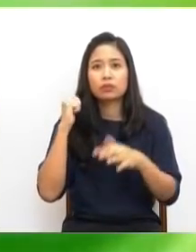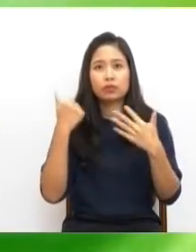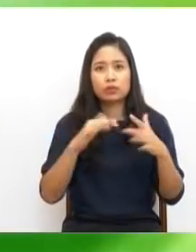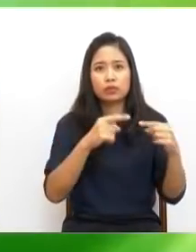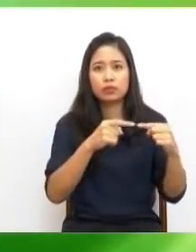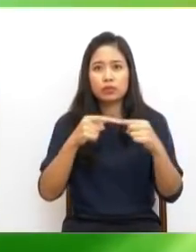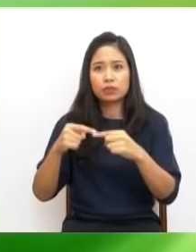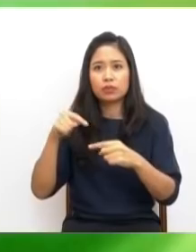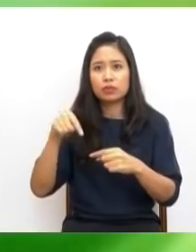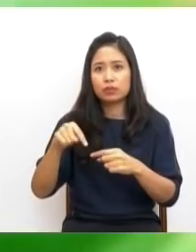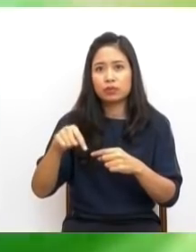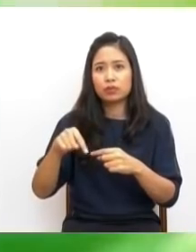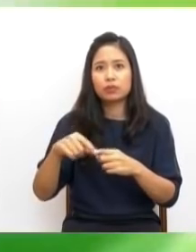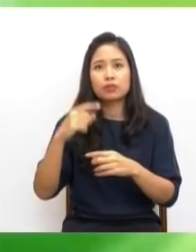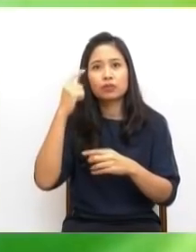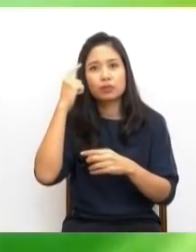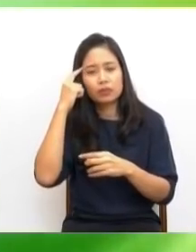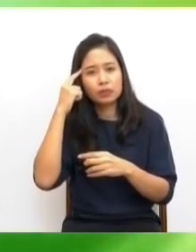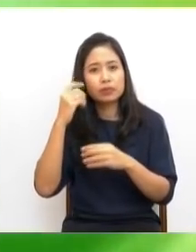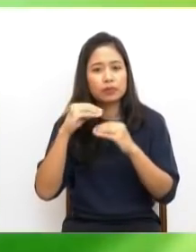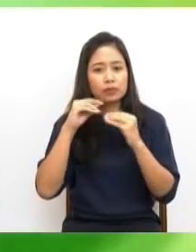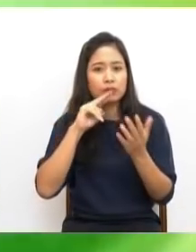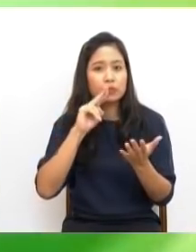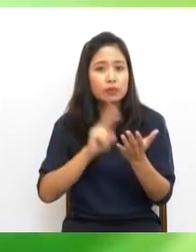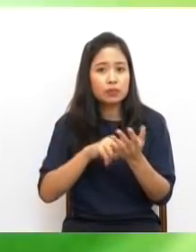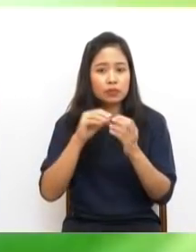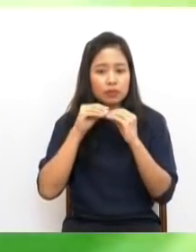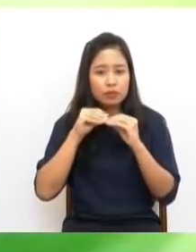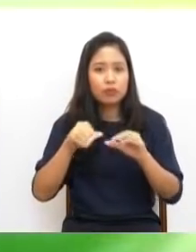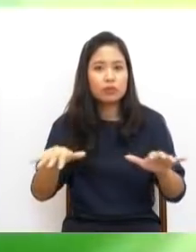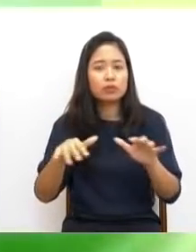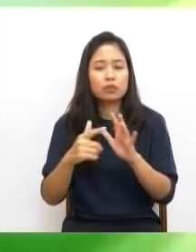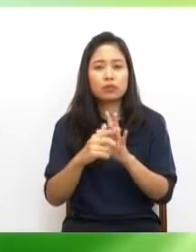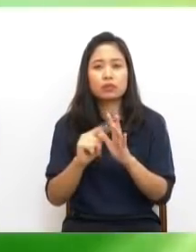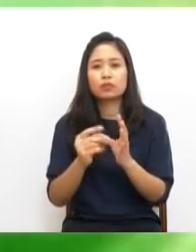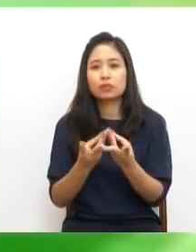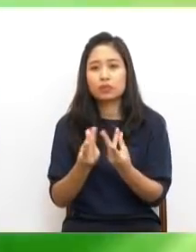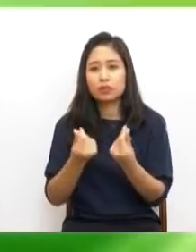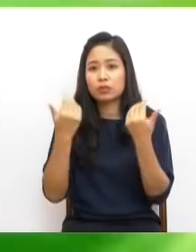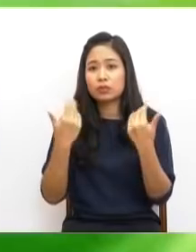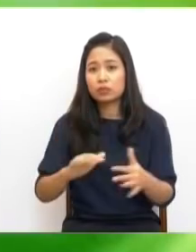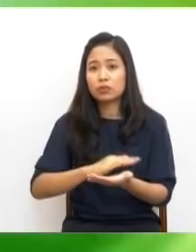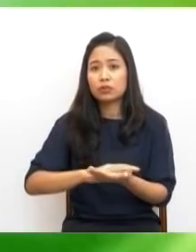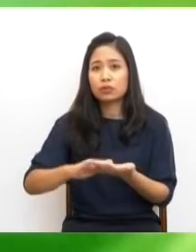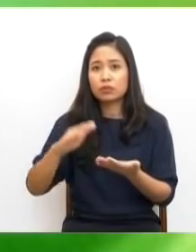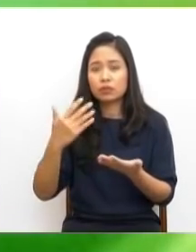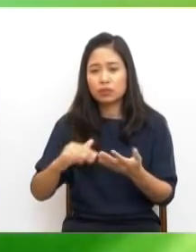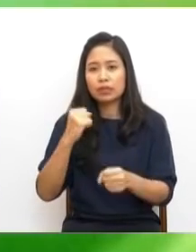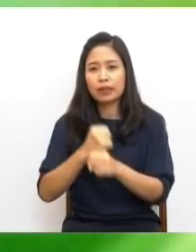ะครับเราก็ได้มีหนังสือแจ้งไปยังเขตพื้นที่แล้วว่าให้ทุกเขตพื้นที่นั้นทำสัญญ